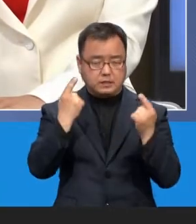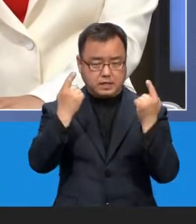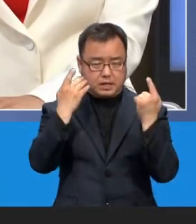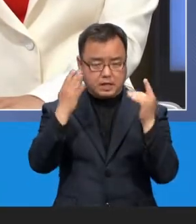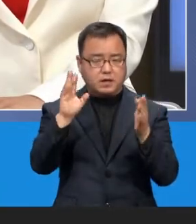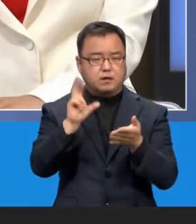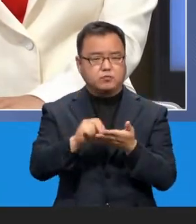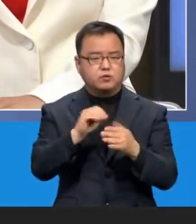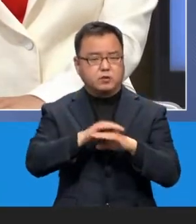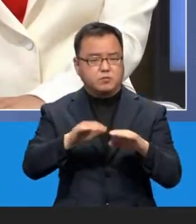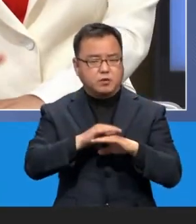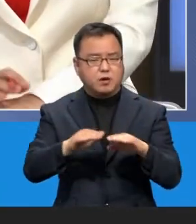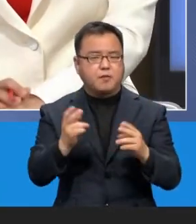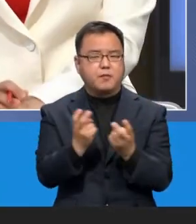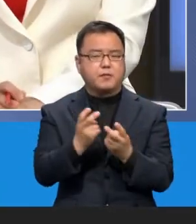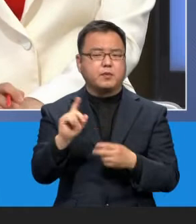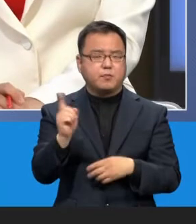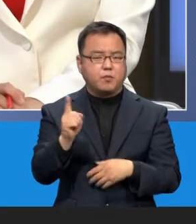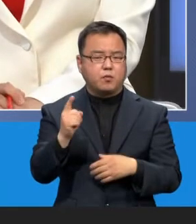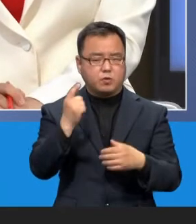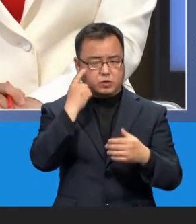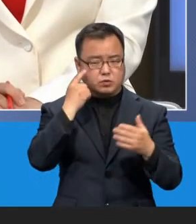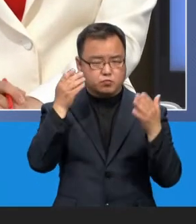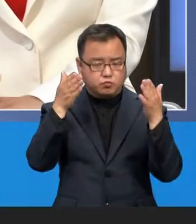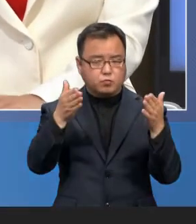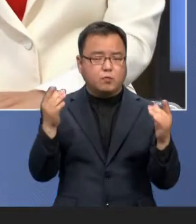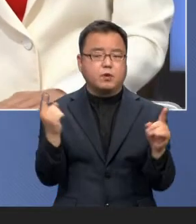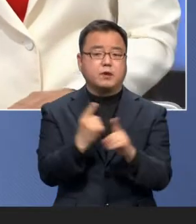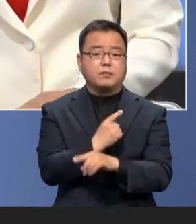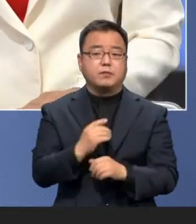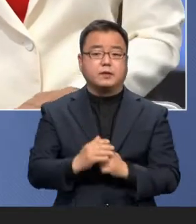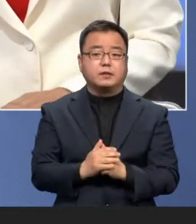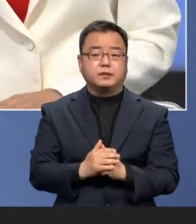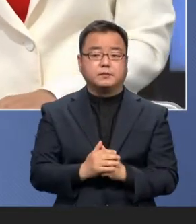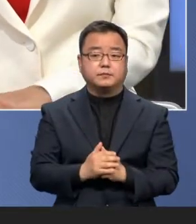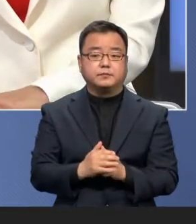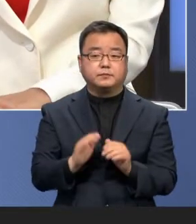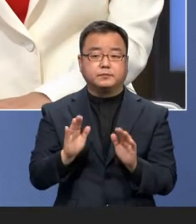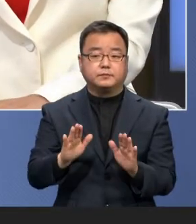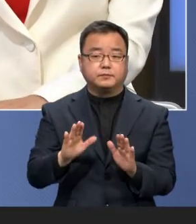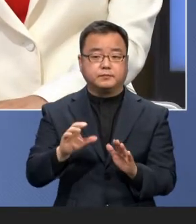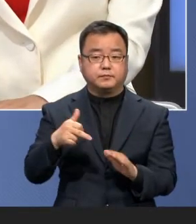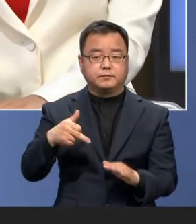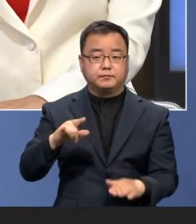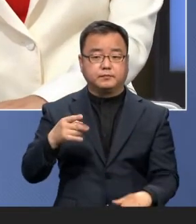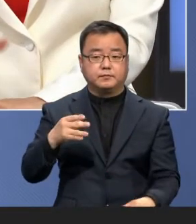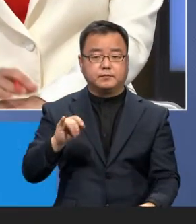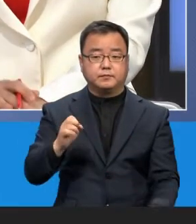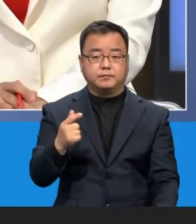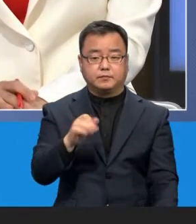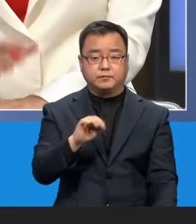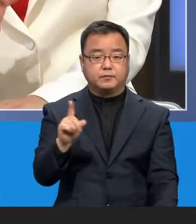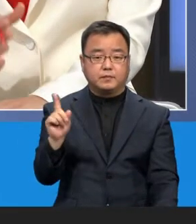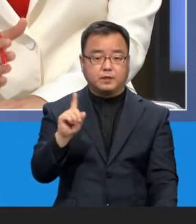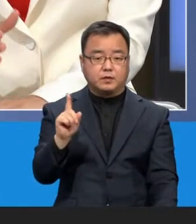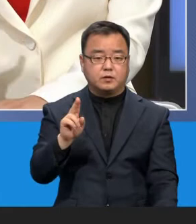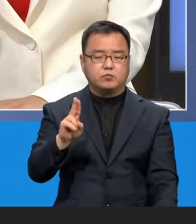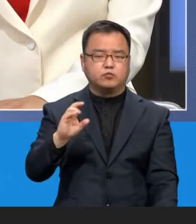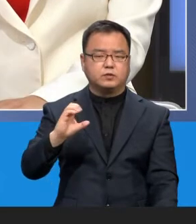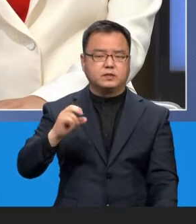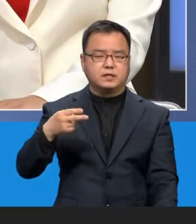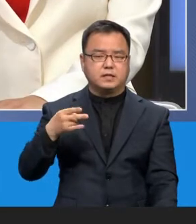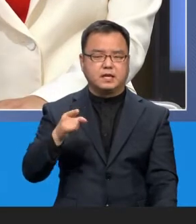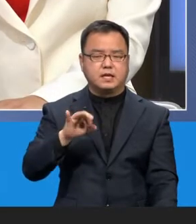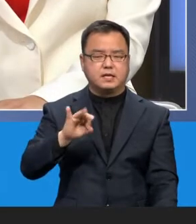시선이 바뀌고 있는 겁니다 교육전문 지 더 크로니클 에 따르면 요 캘리포니아주에 있는 uc 데이비스 대학은 대학에 있는